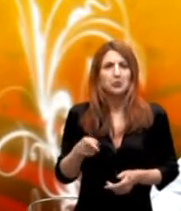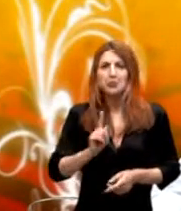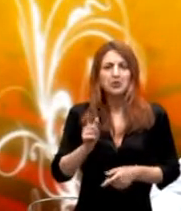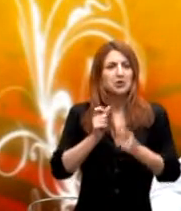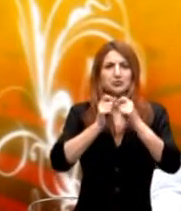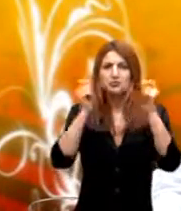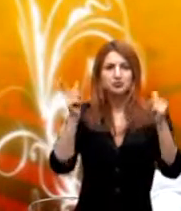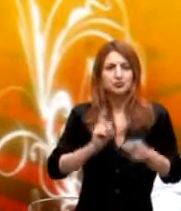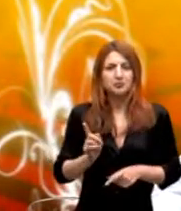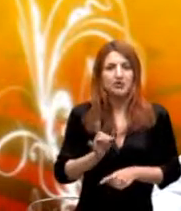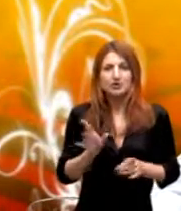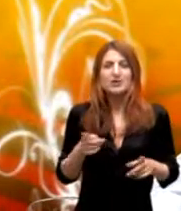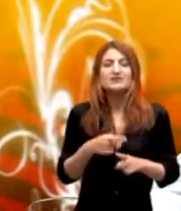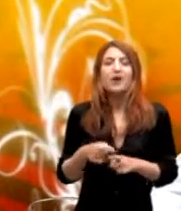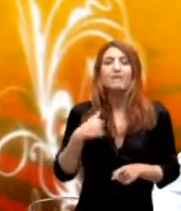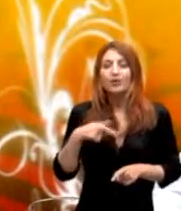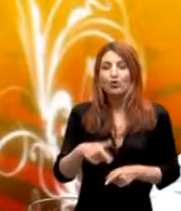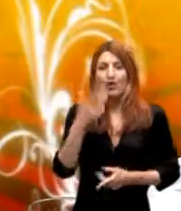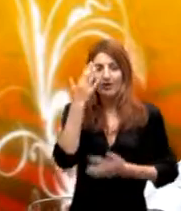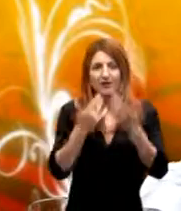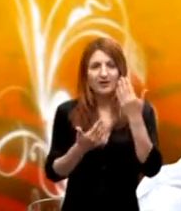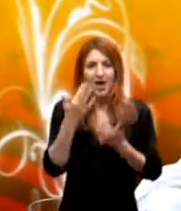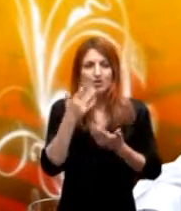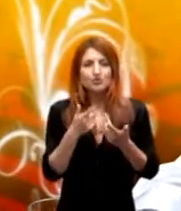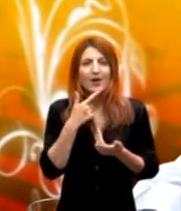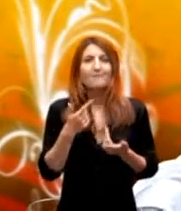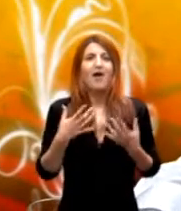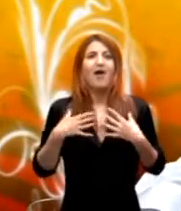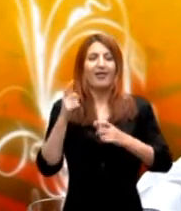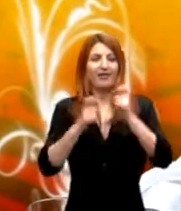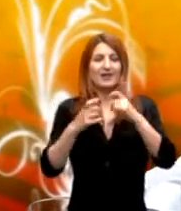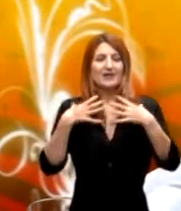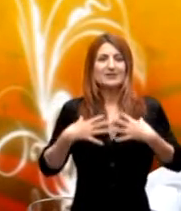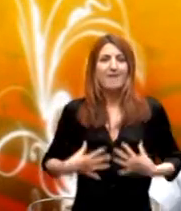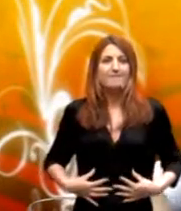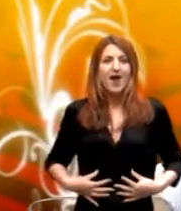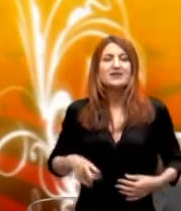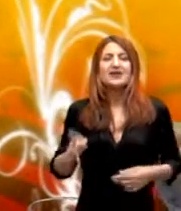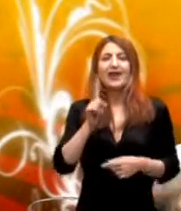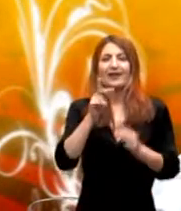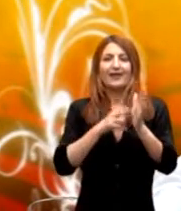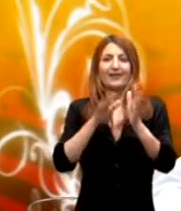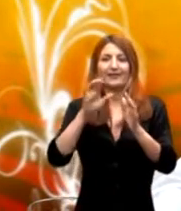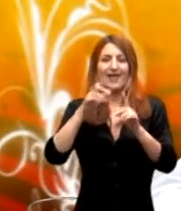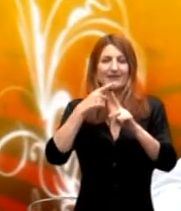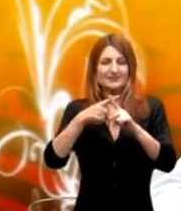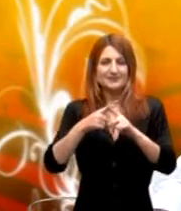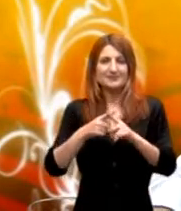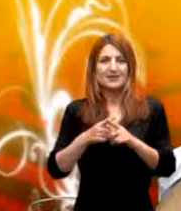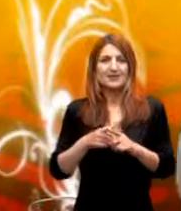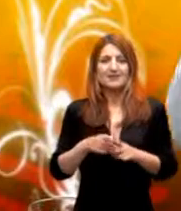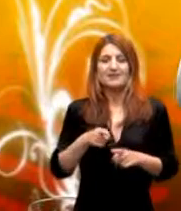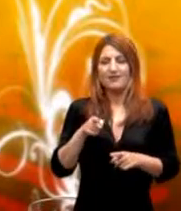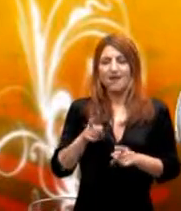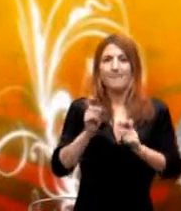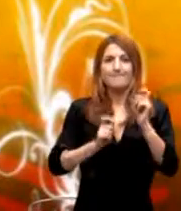nije. Jer mi računamo tjelesnu masu na osnovu indeksa tjelesne mase. I